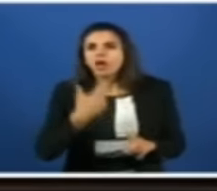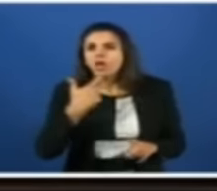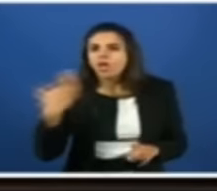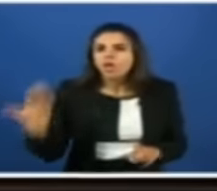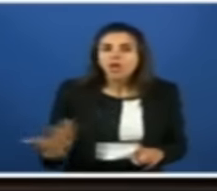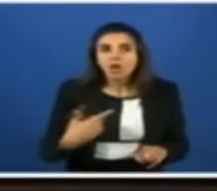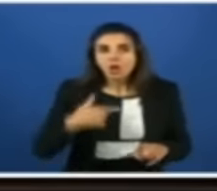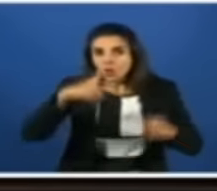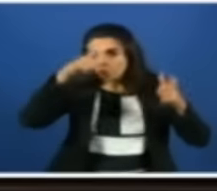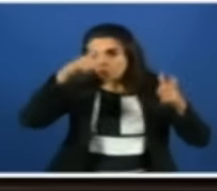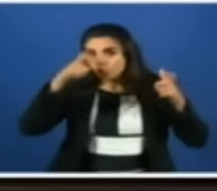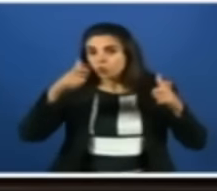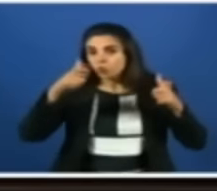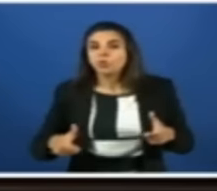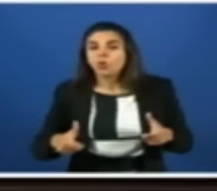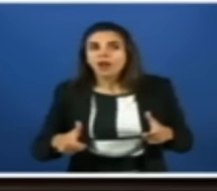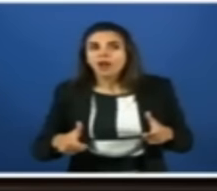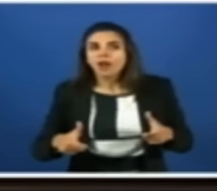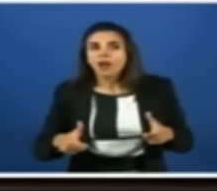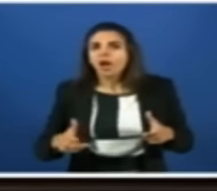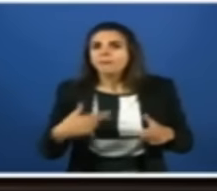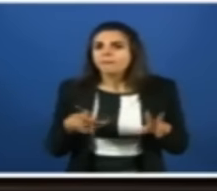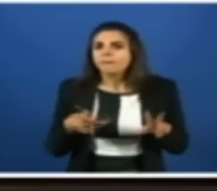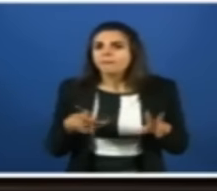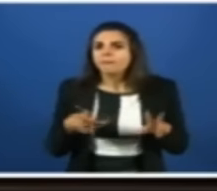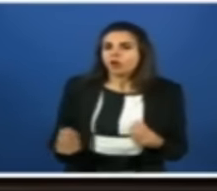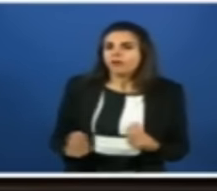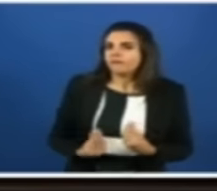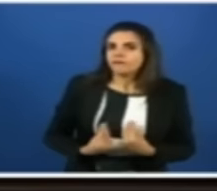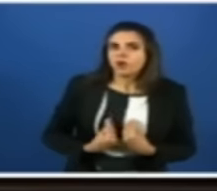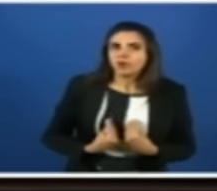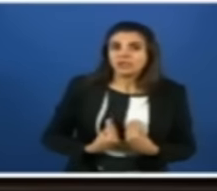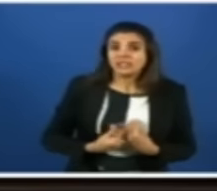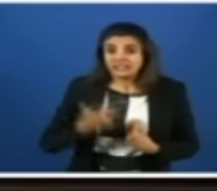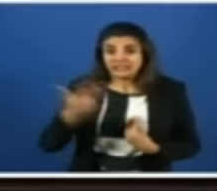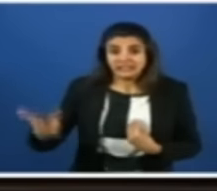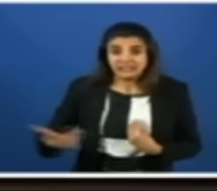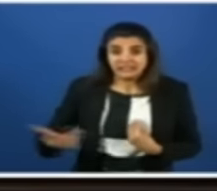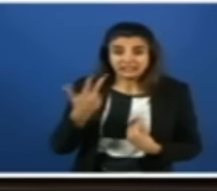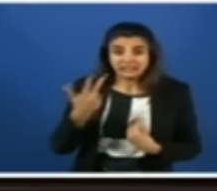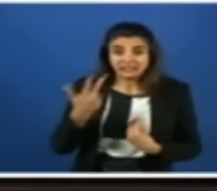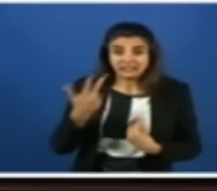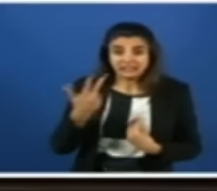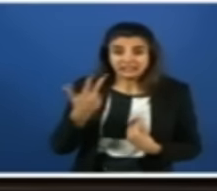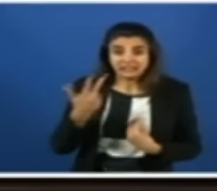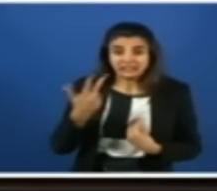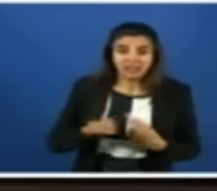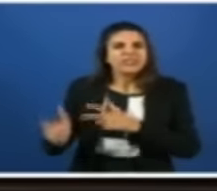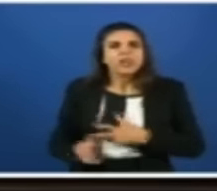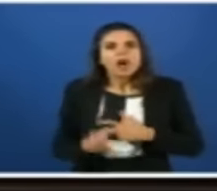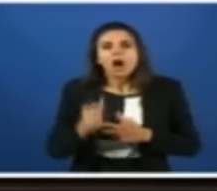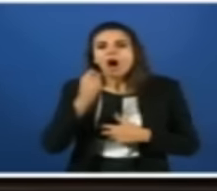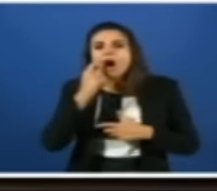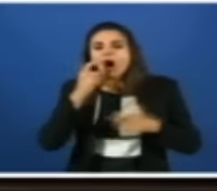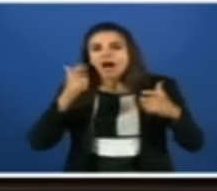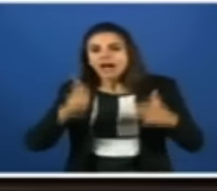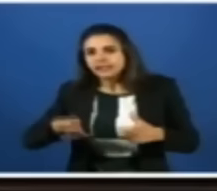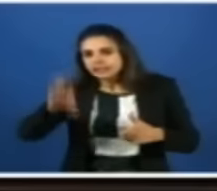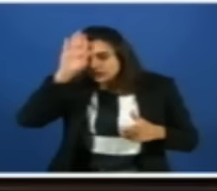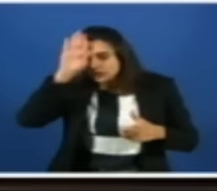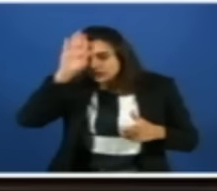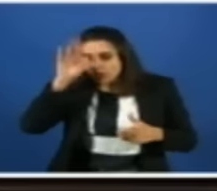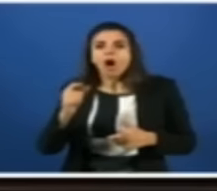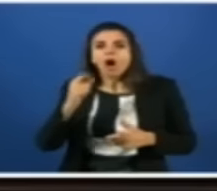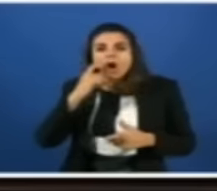yıllardır Türkiye'nin gündemini meşgul eden hızlı tren, Ankara-İstanbul,